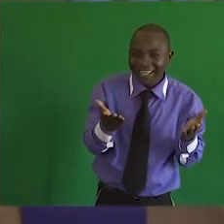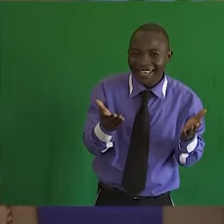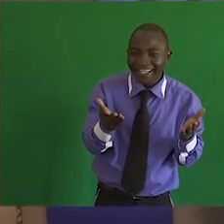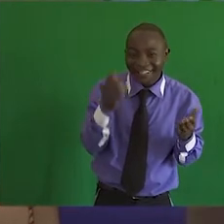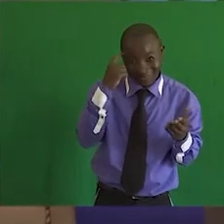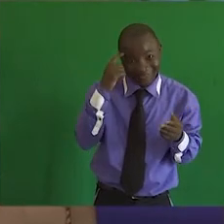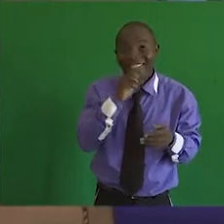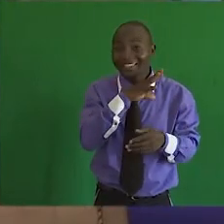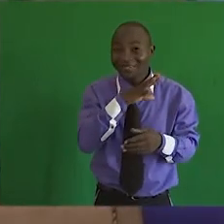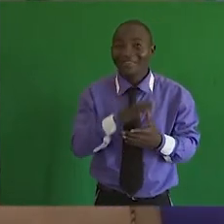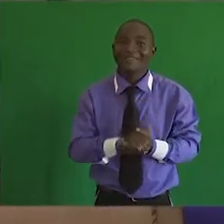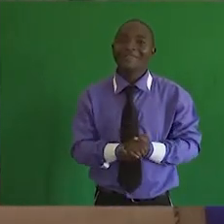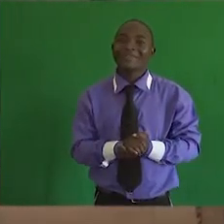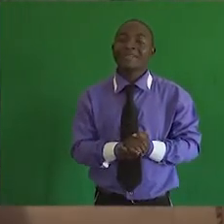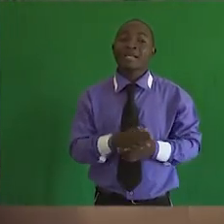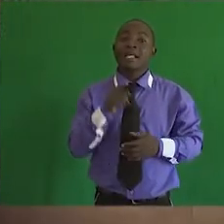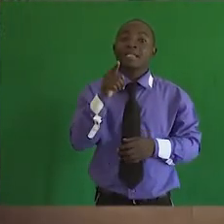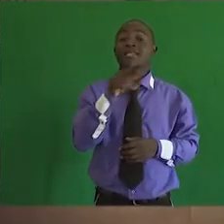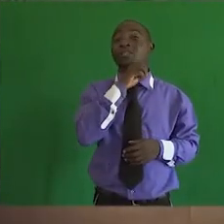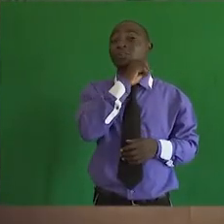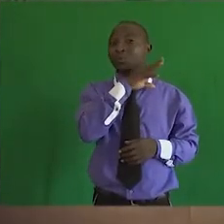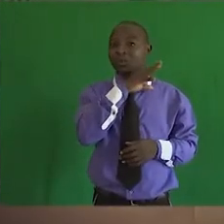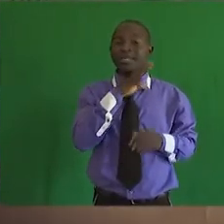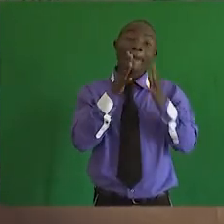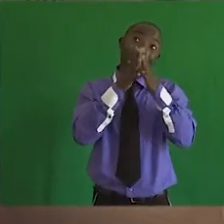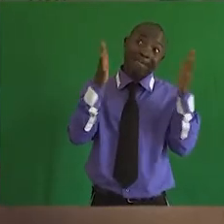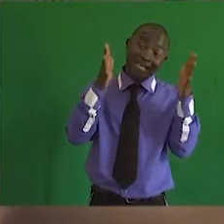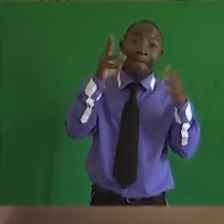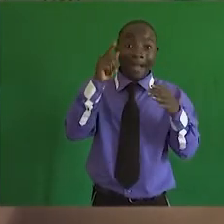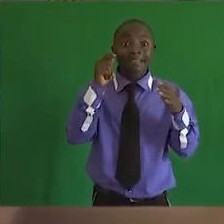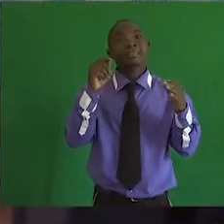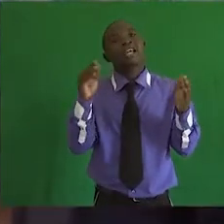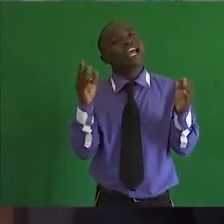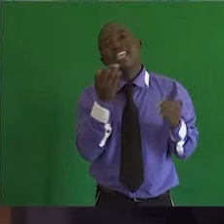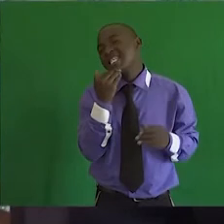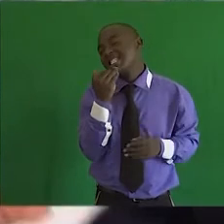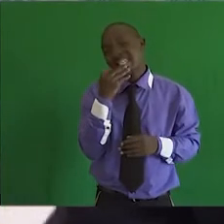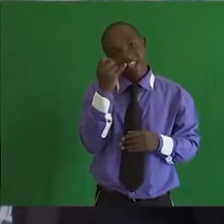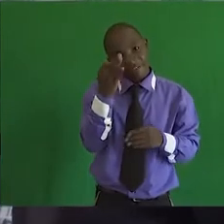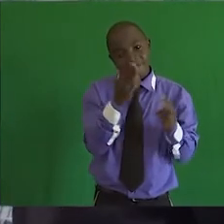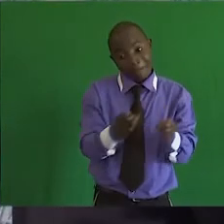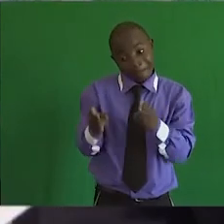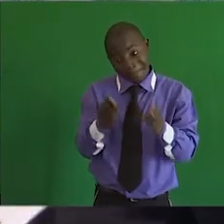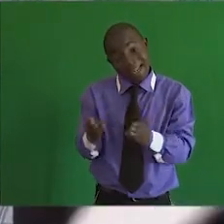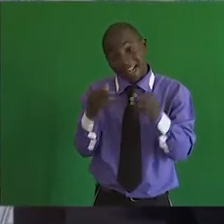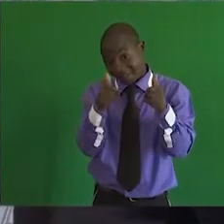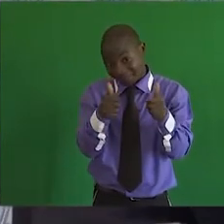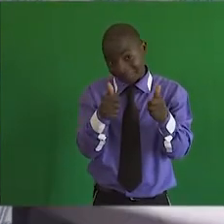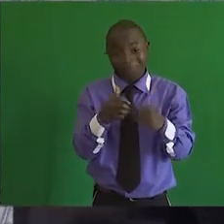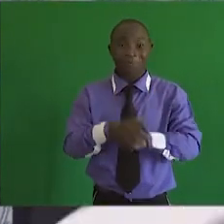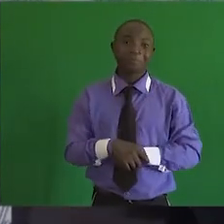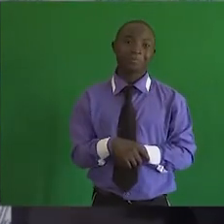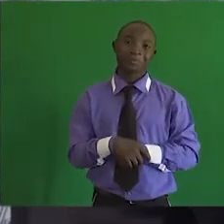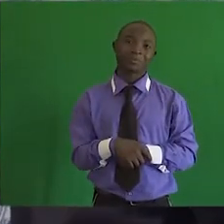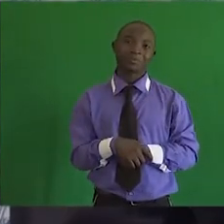changamiri. Mukadzi vese, ndi amwene, uweze Muroora. Akangoziwa izvozvo kuti ndiri amwene,